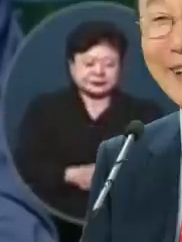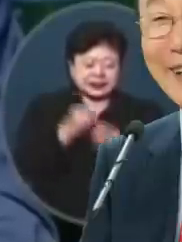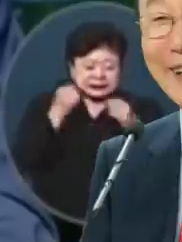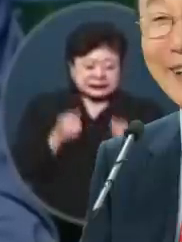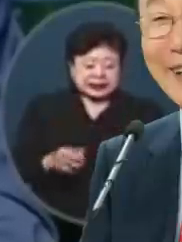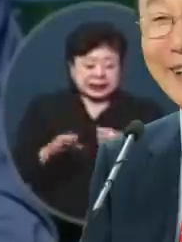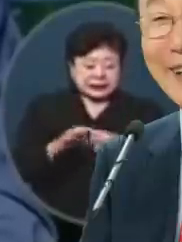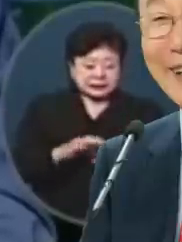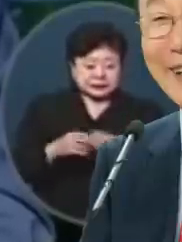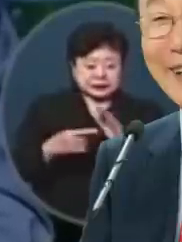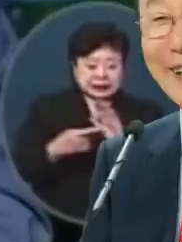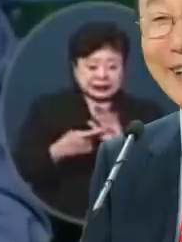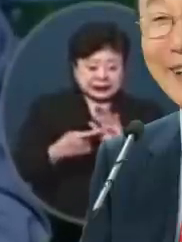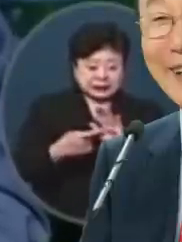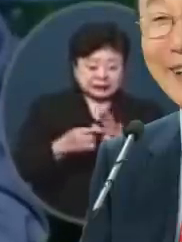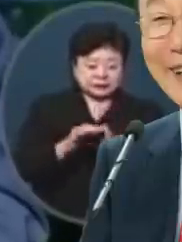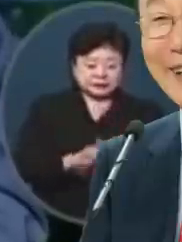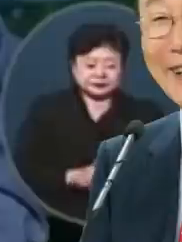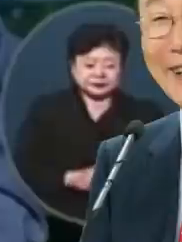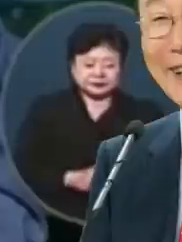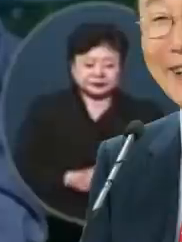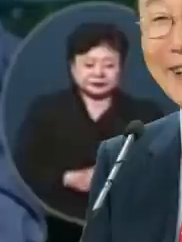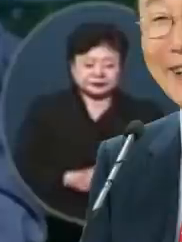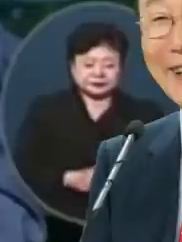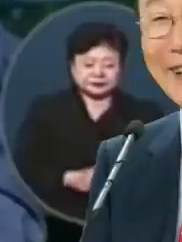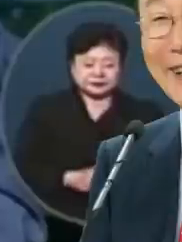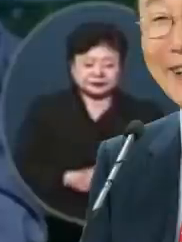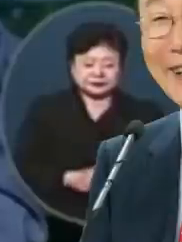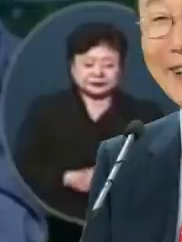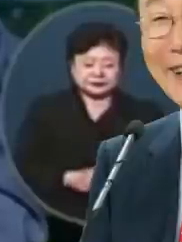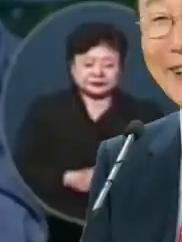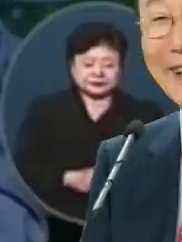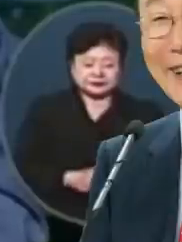살아계심을 나타내 보여주려고 하는 것입니다.